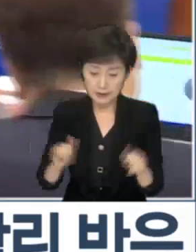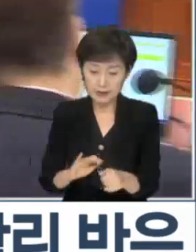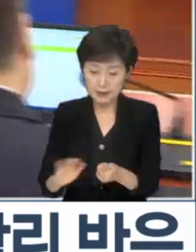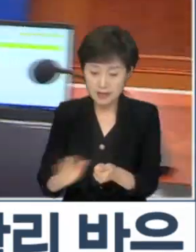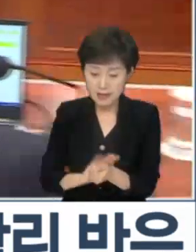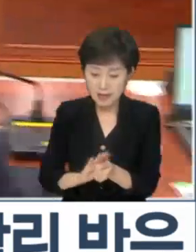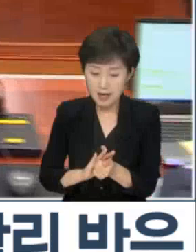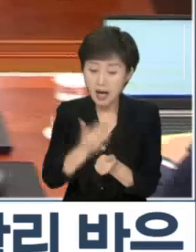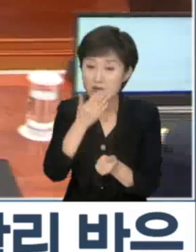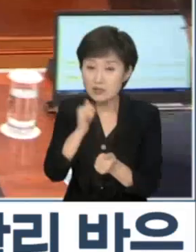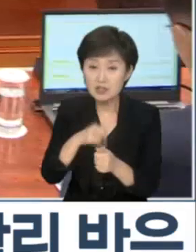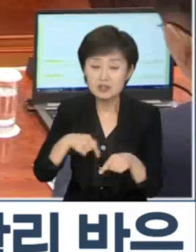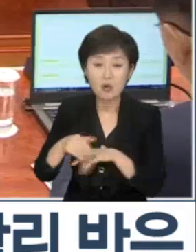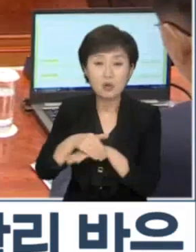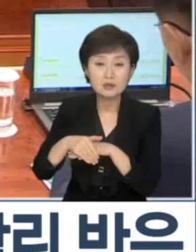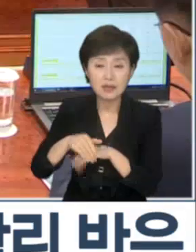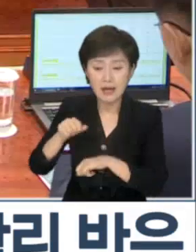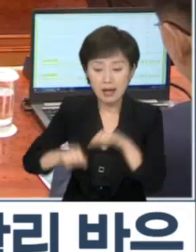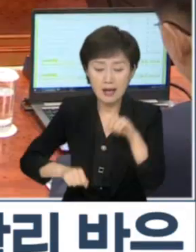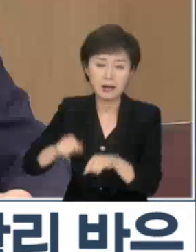제대로 이제에